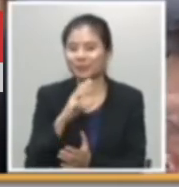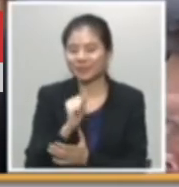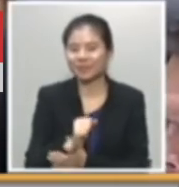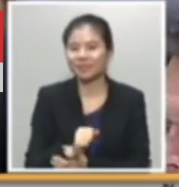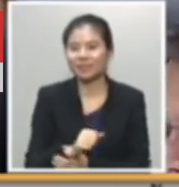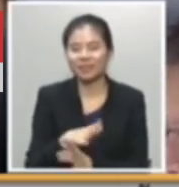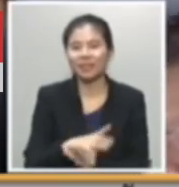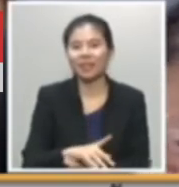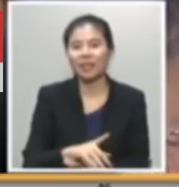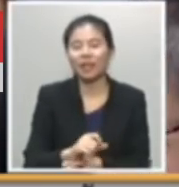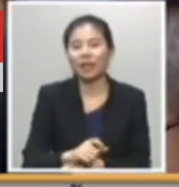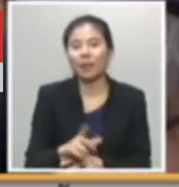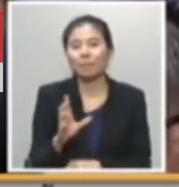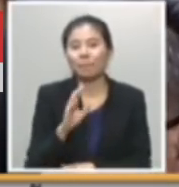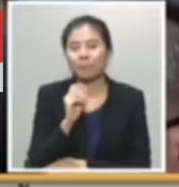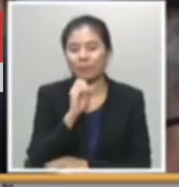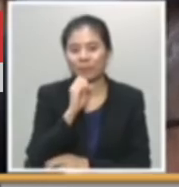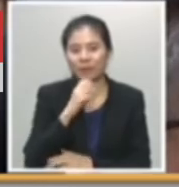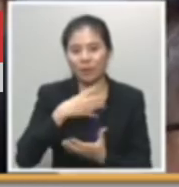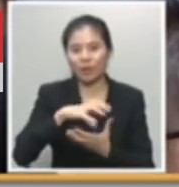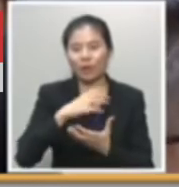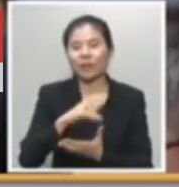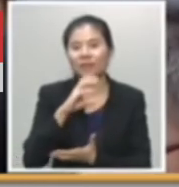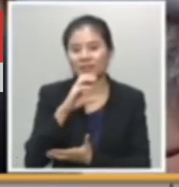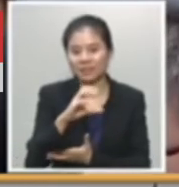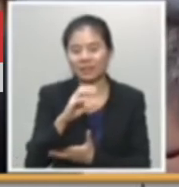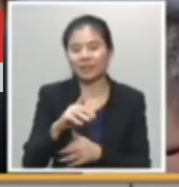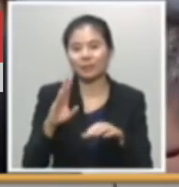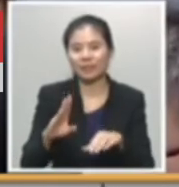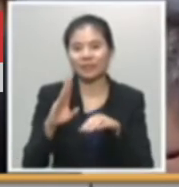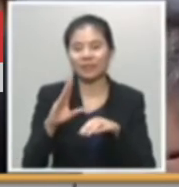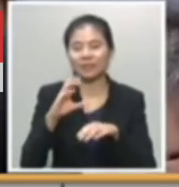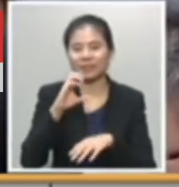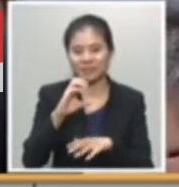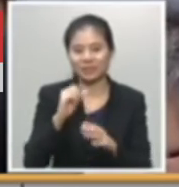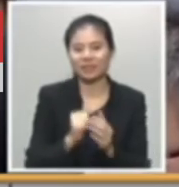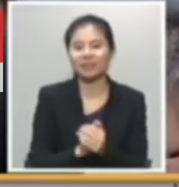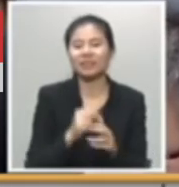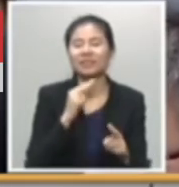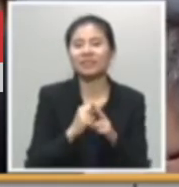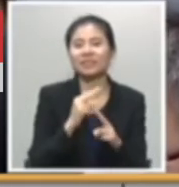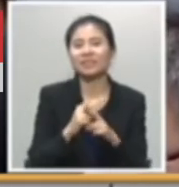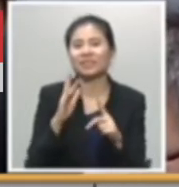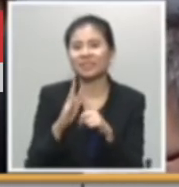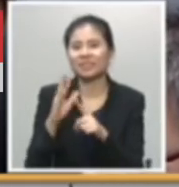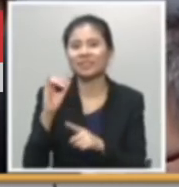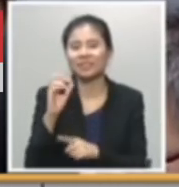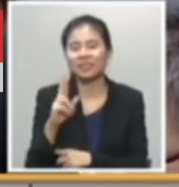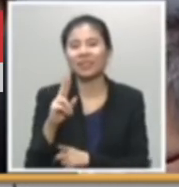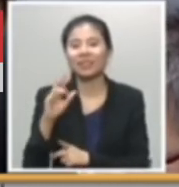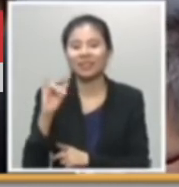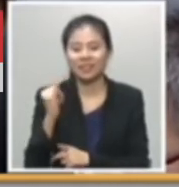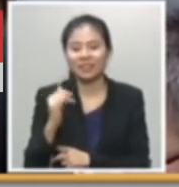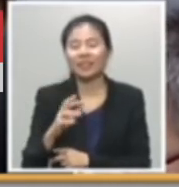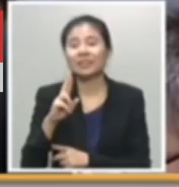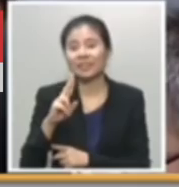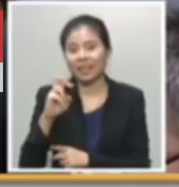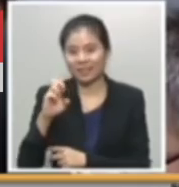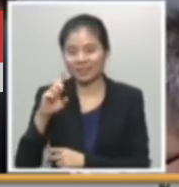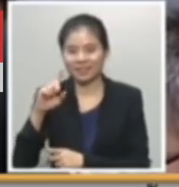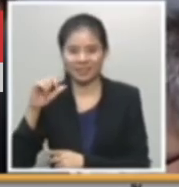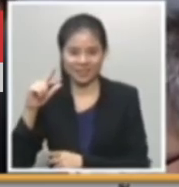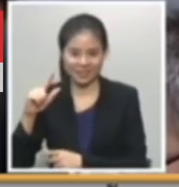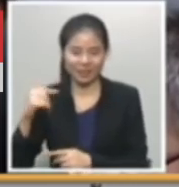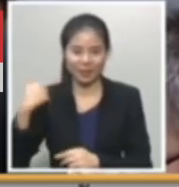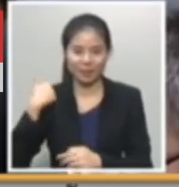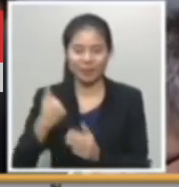ไม่รู้นะท่านบวกไว้เองแล้วก็มีคนชื่อเจริญนะแต่เพื่อนผมมันชื่อไอ้เลินนะเจริญนะครับ